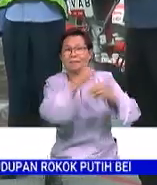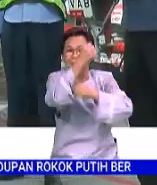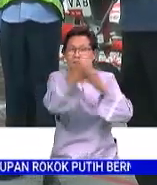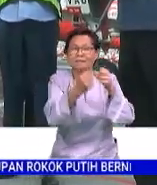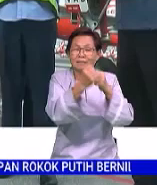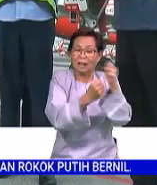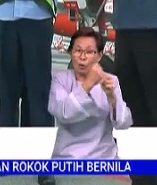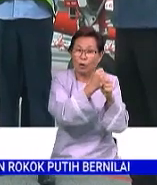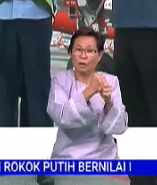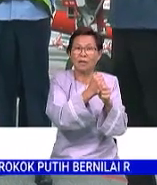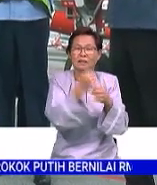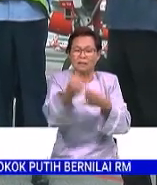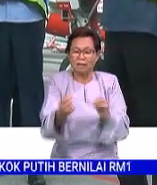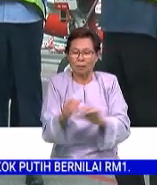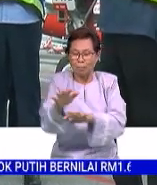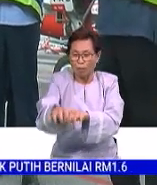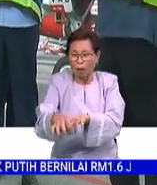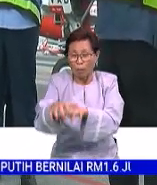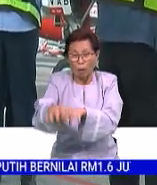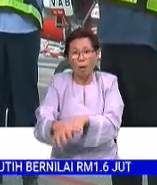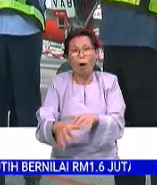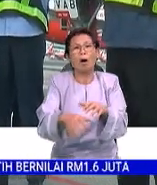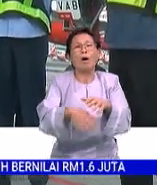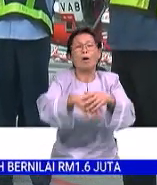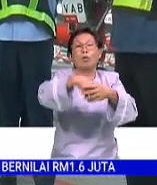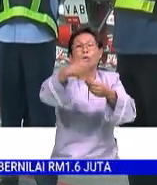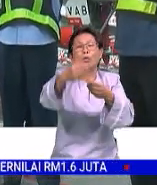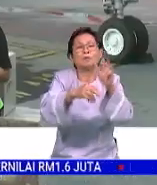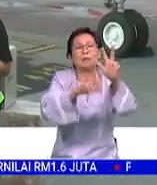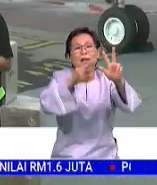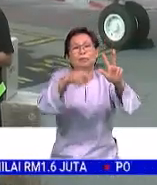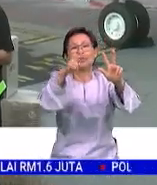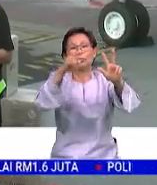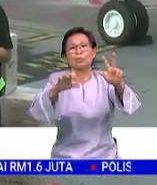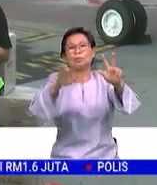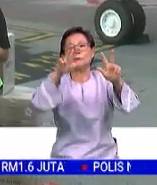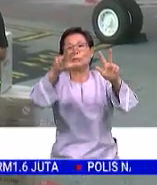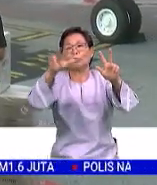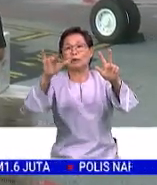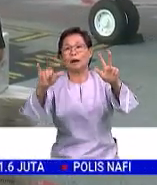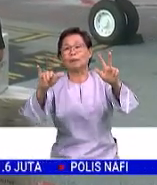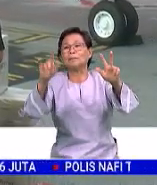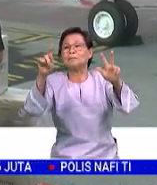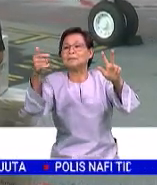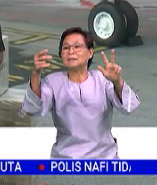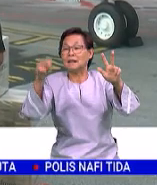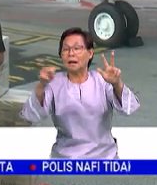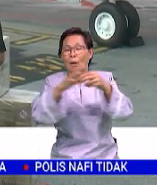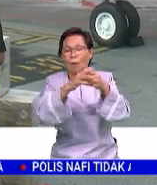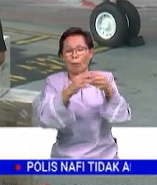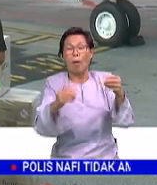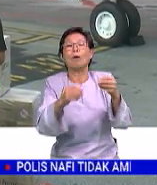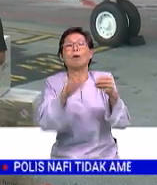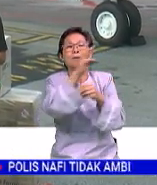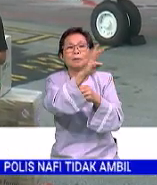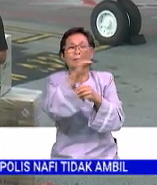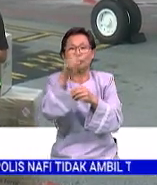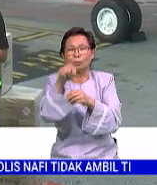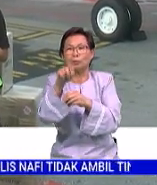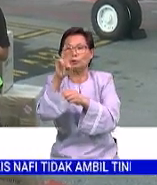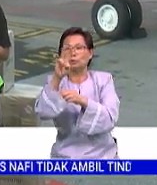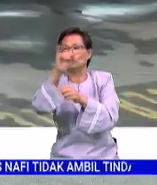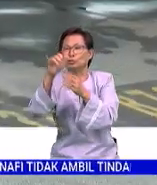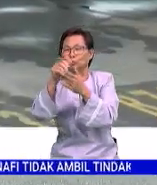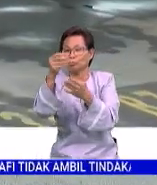Jabatan Pertanian menyasarkan hasil pengeluaran sebanyak 3,236 tan harum manis bernilai 66.7